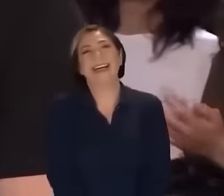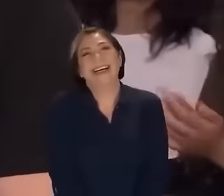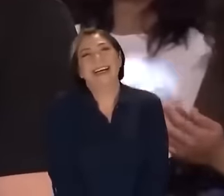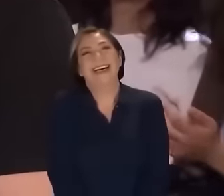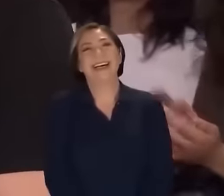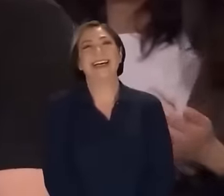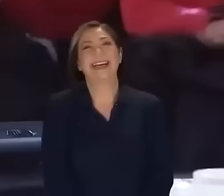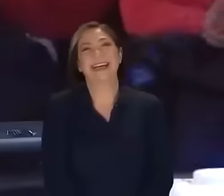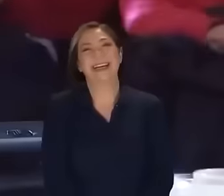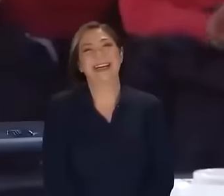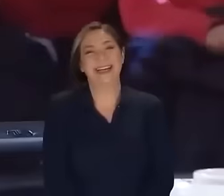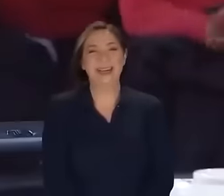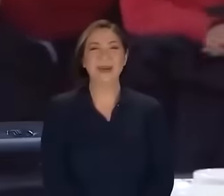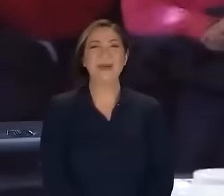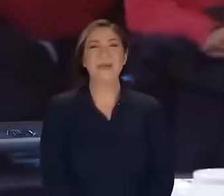başladım.